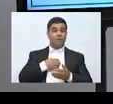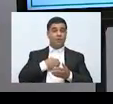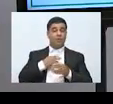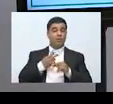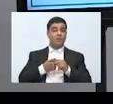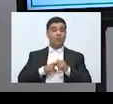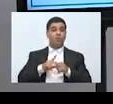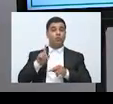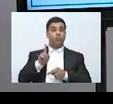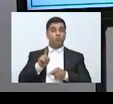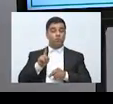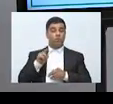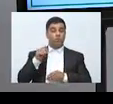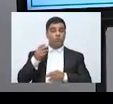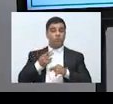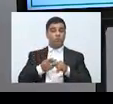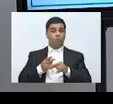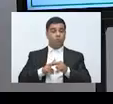bu